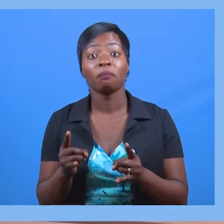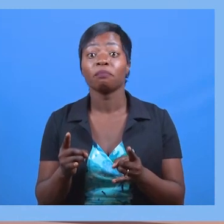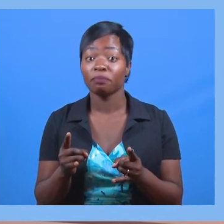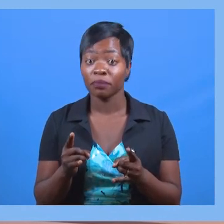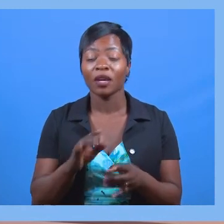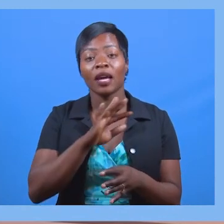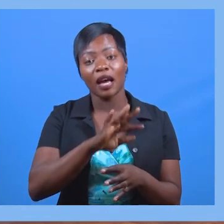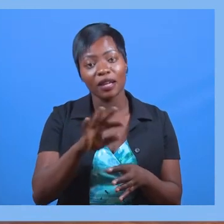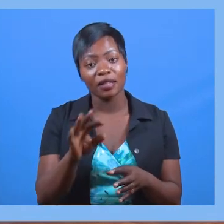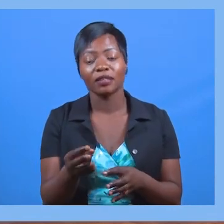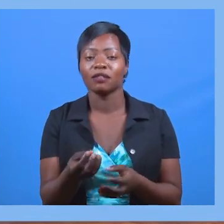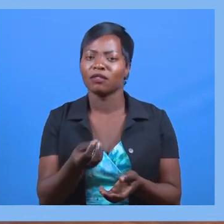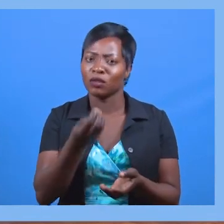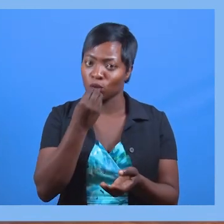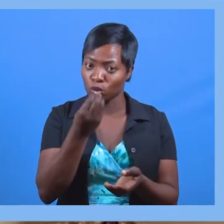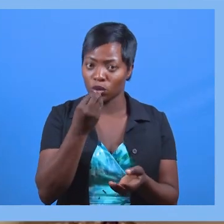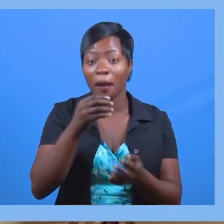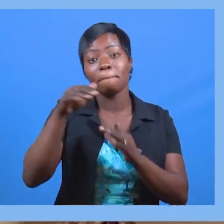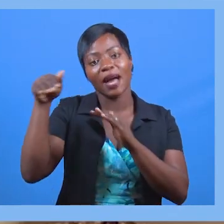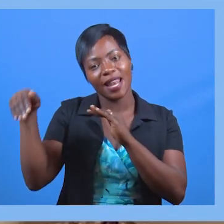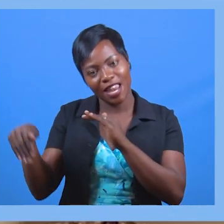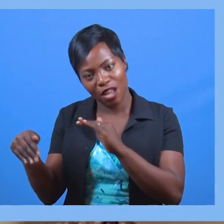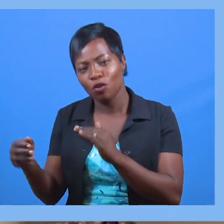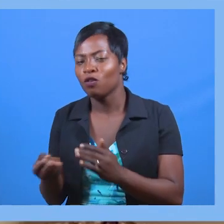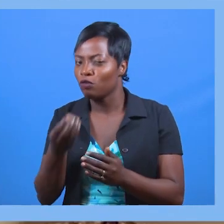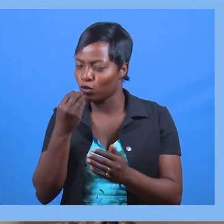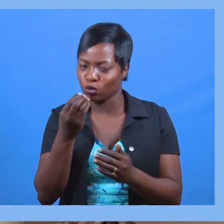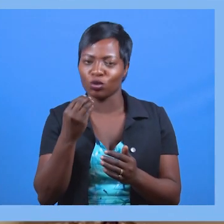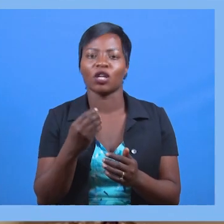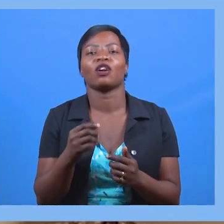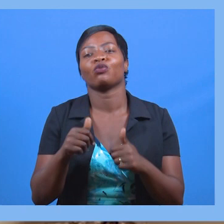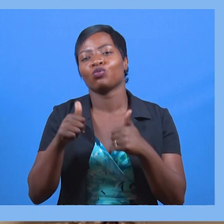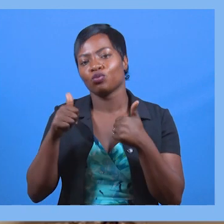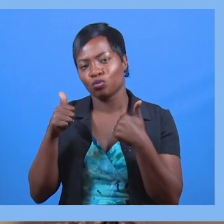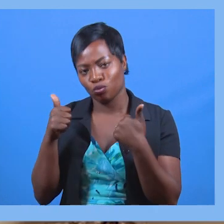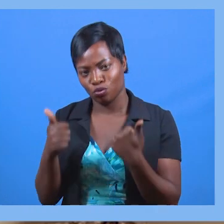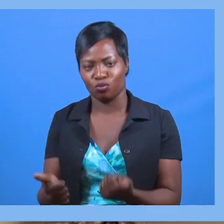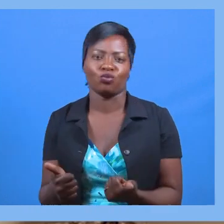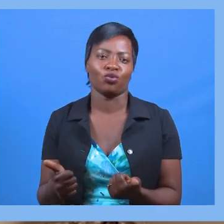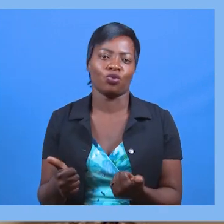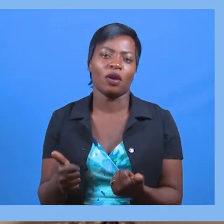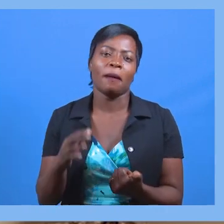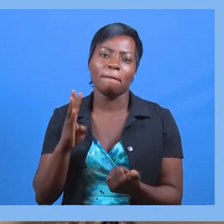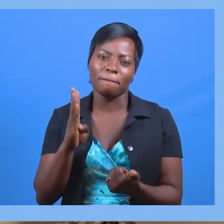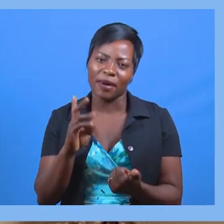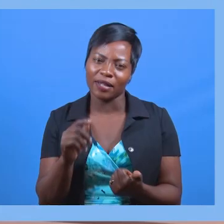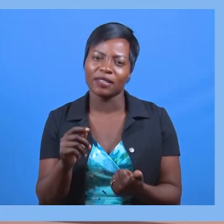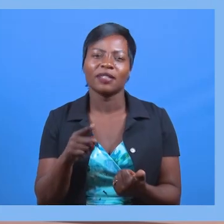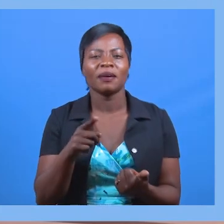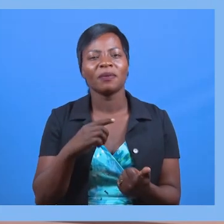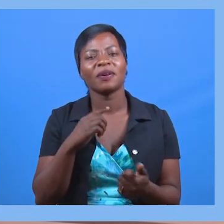kudya kwakanaka madeko, munhu wese adzoka pamba kwaakuchiunganidza. Asi tinoramba